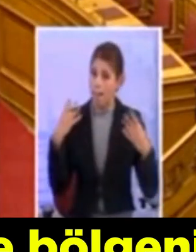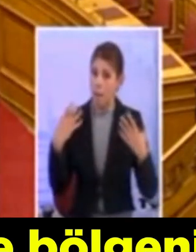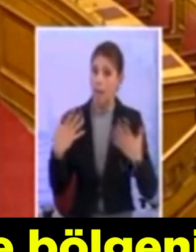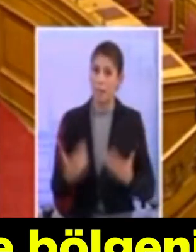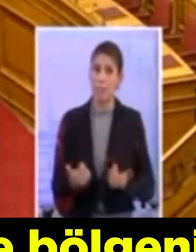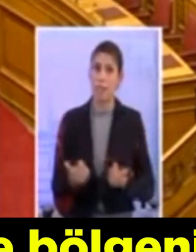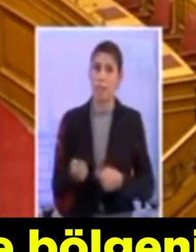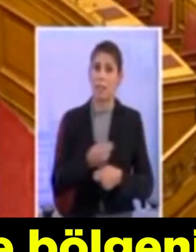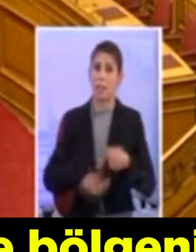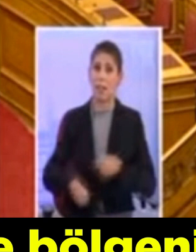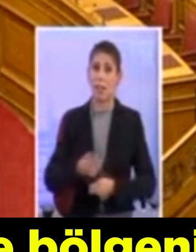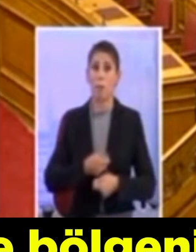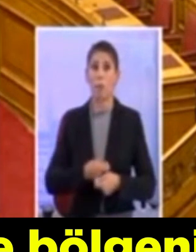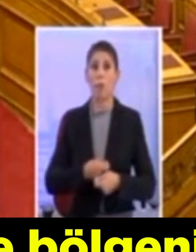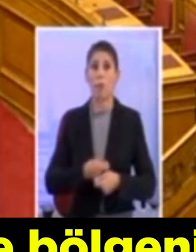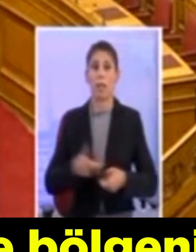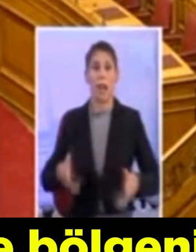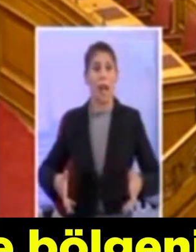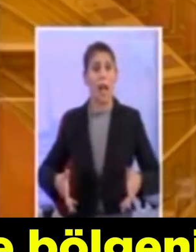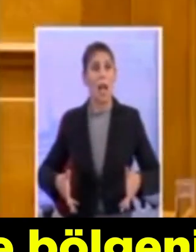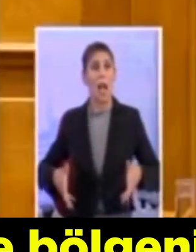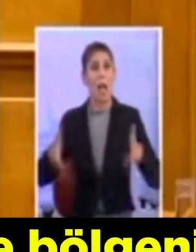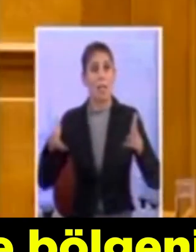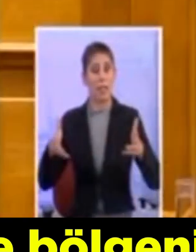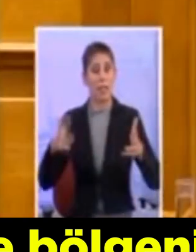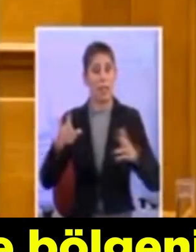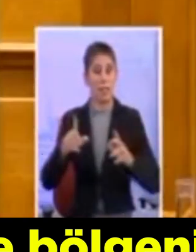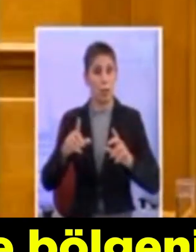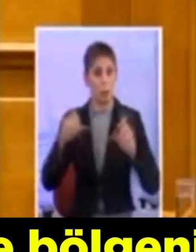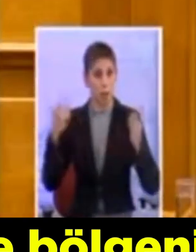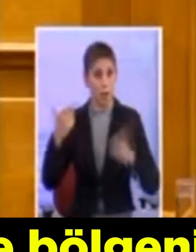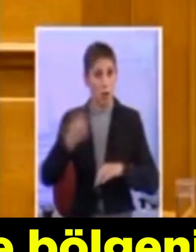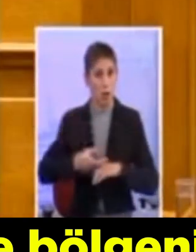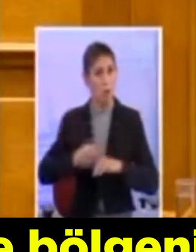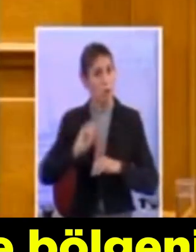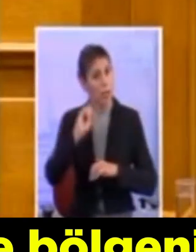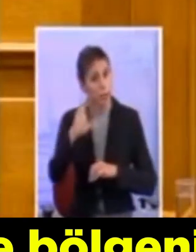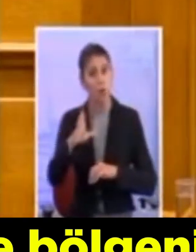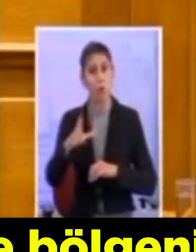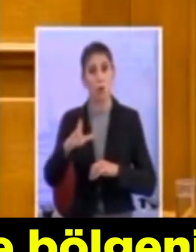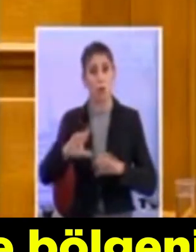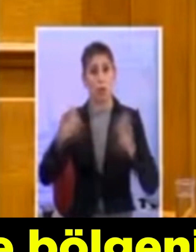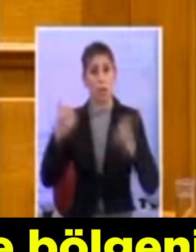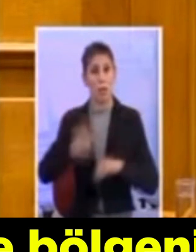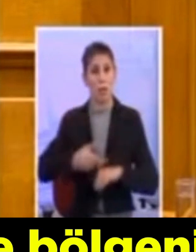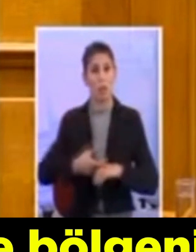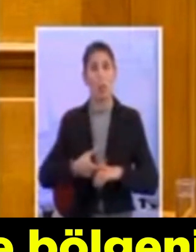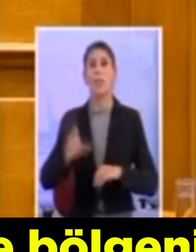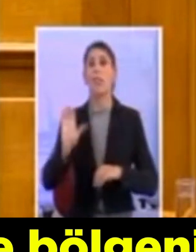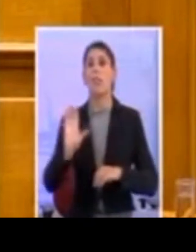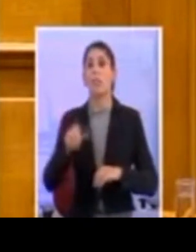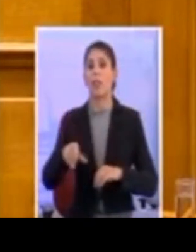στα εμπορικά ακίνητα της Ιερής Μονής του Αγίου Όρους που βρίσκονται εκτός της Μονής και δεν αναφέρονται σε τόπους